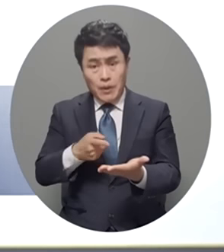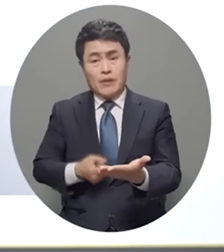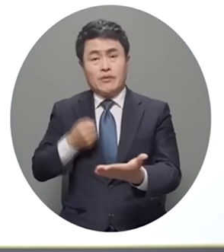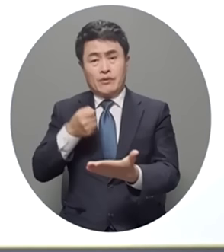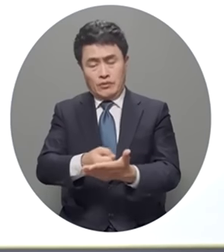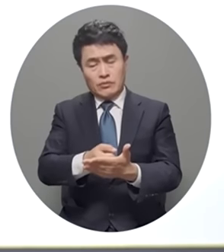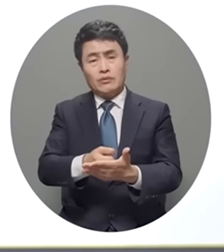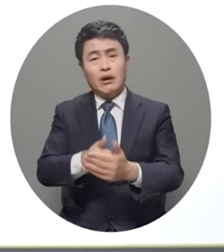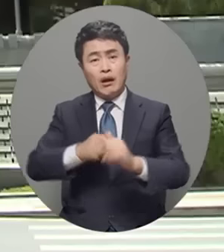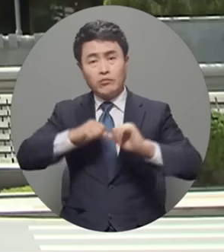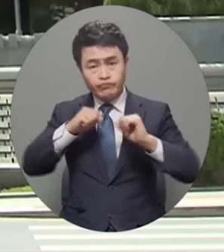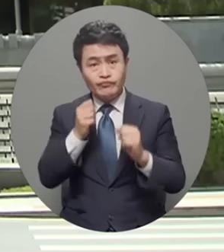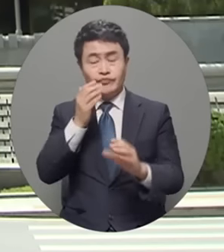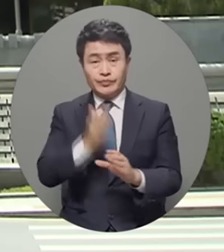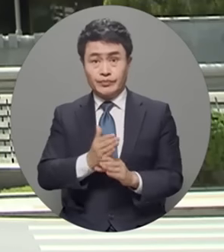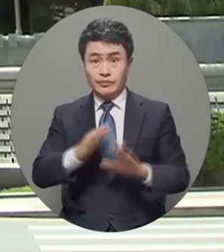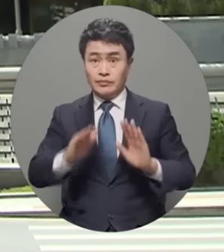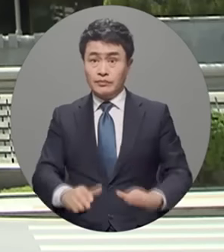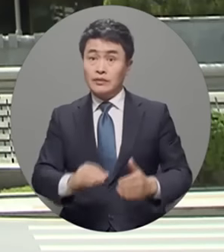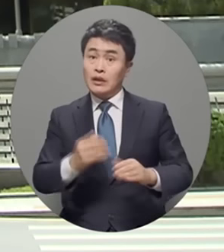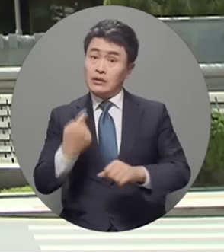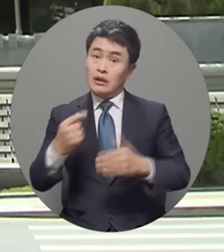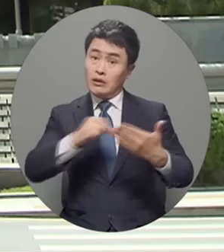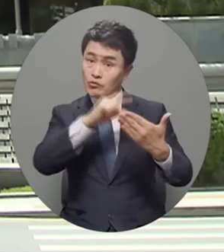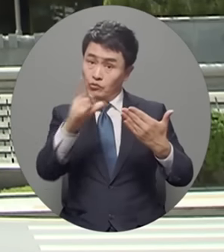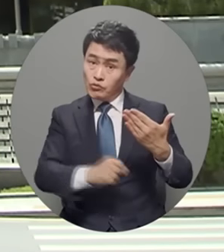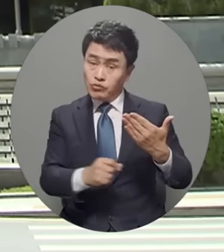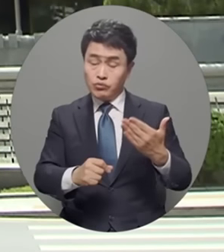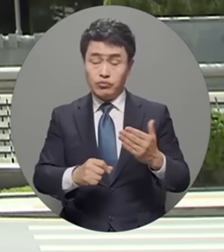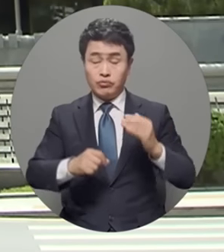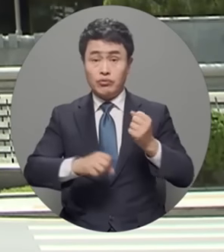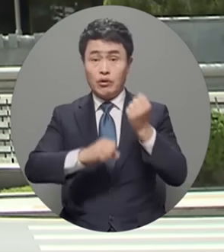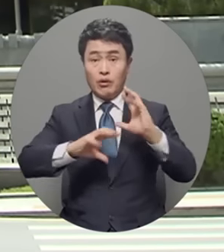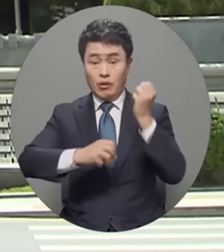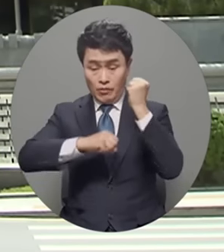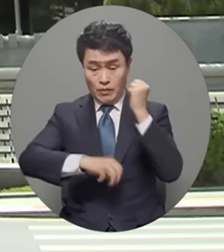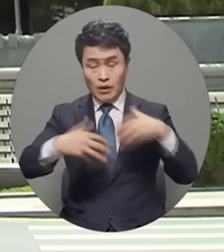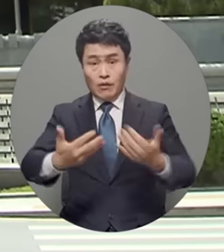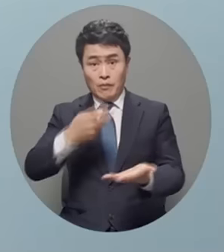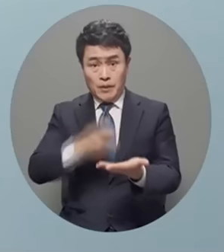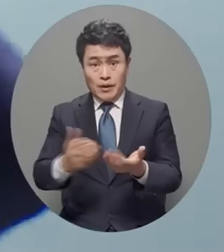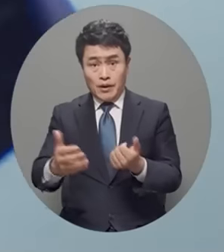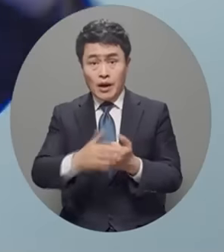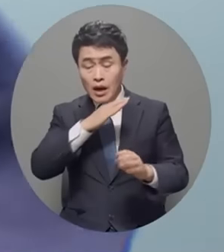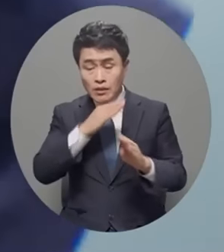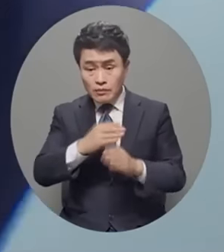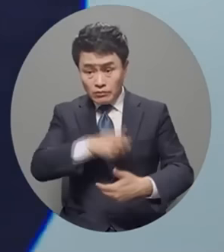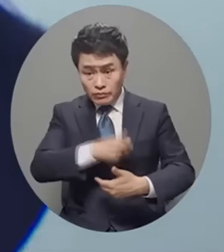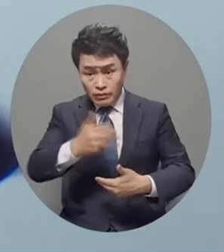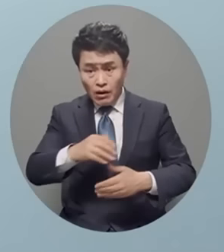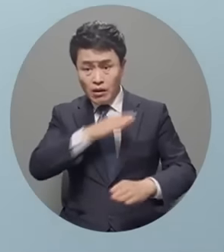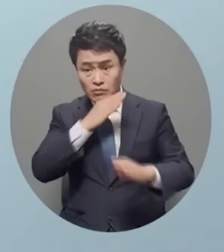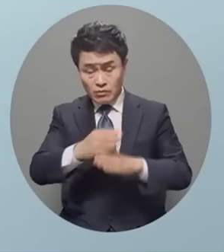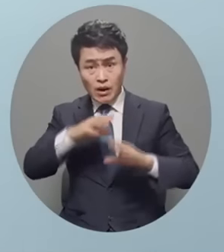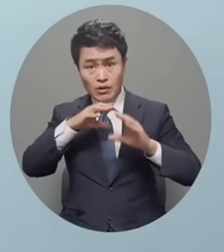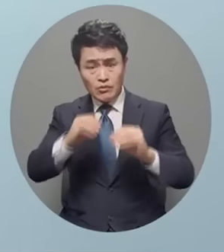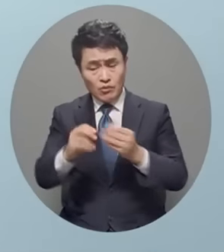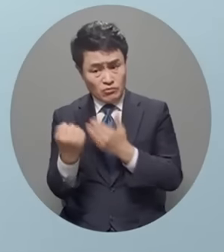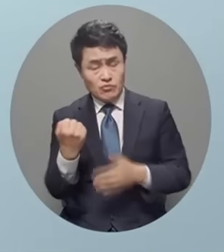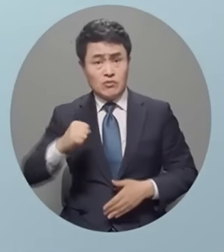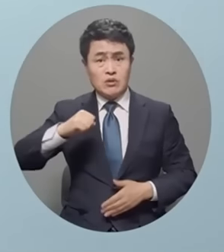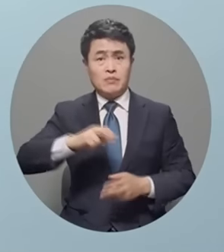있습니다. 지난해 9월 헌법재판소는 남북관계발전법에서 대북전단 살포 행위를 금지하고